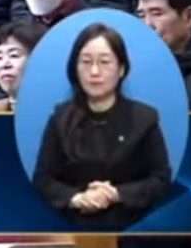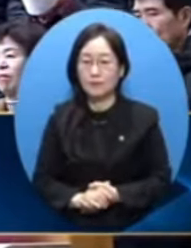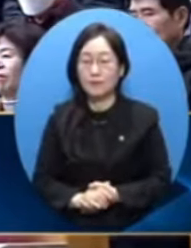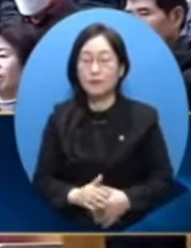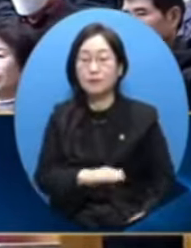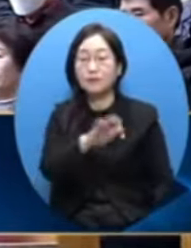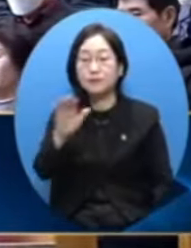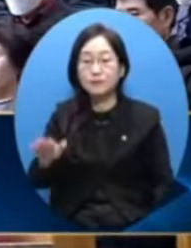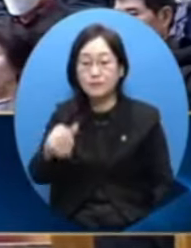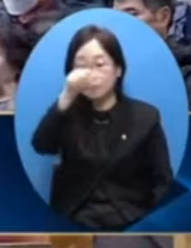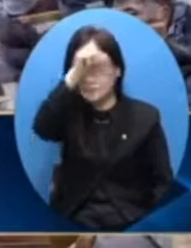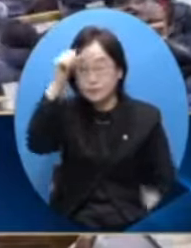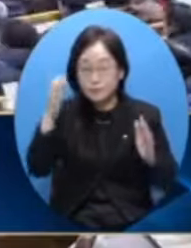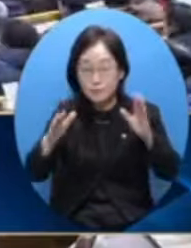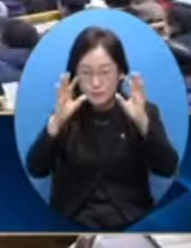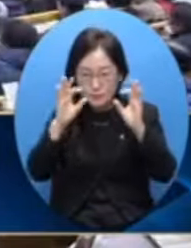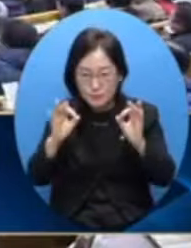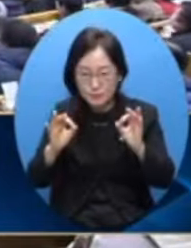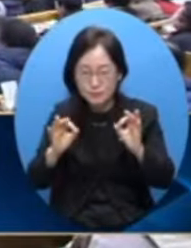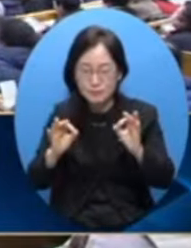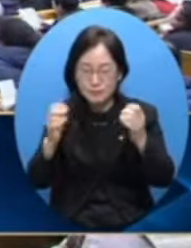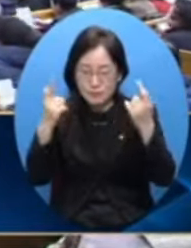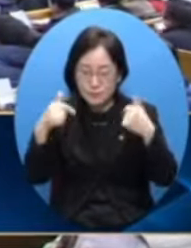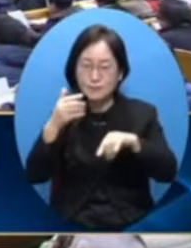우리의 일생은 감사의 일생이 되어야 합니다.